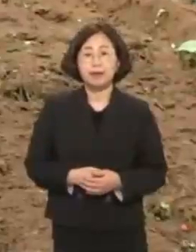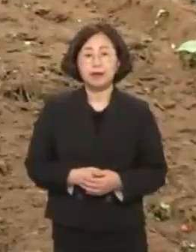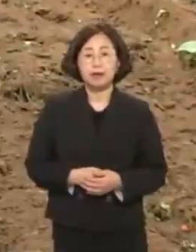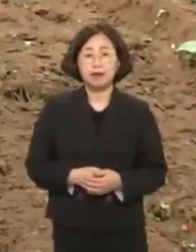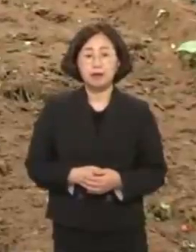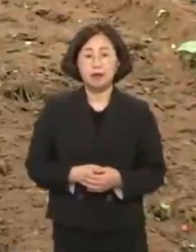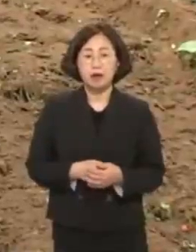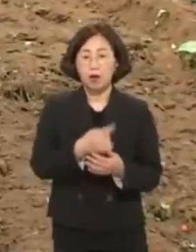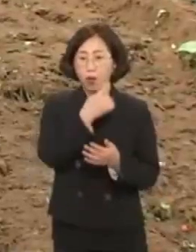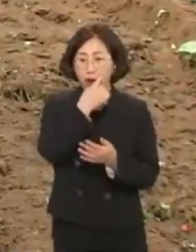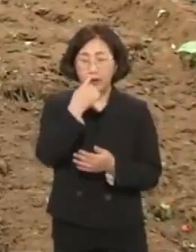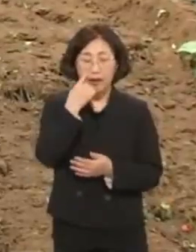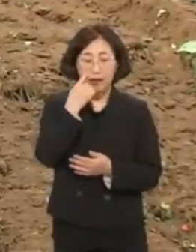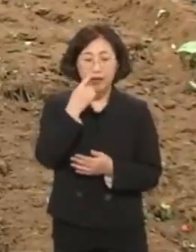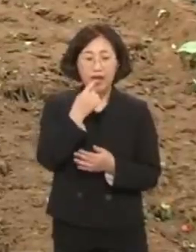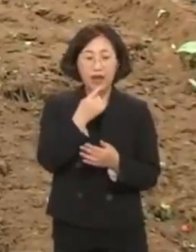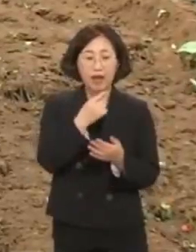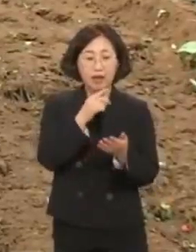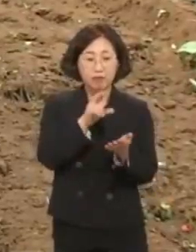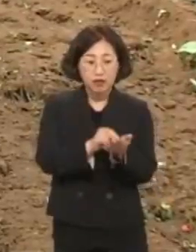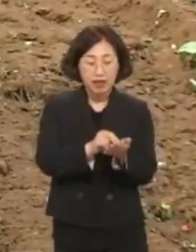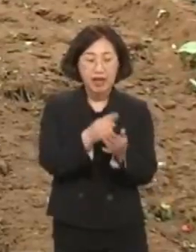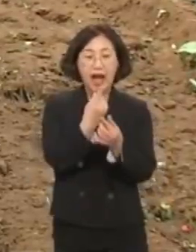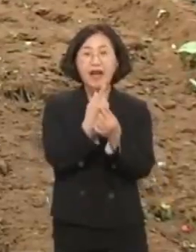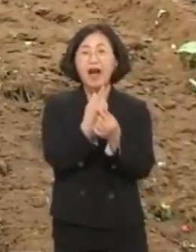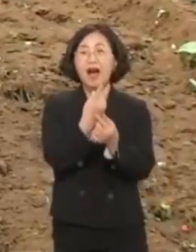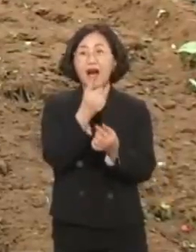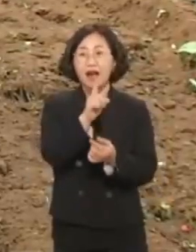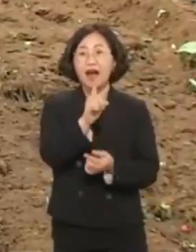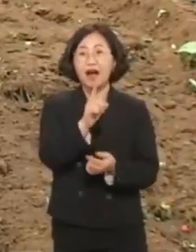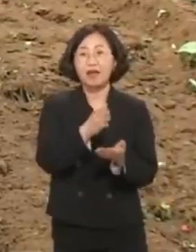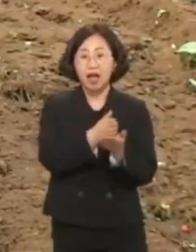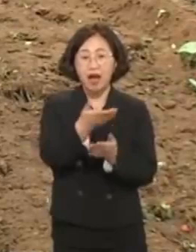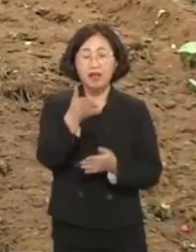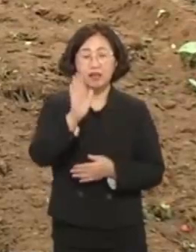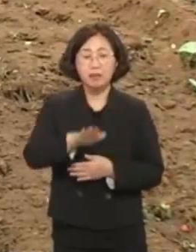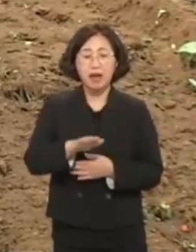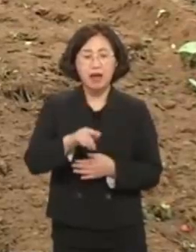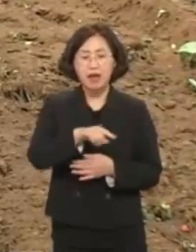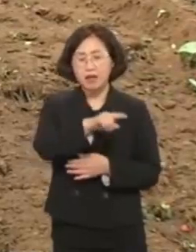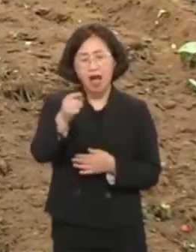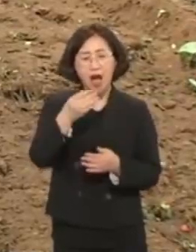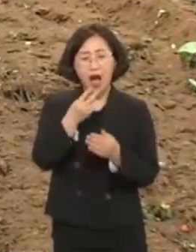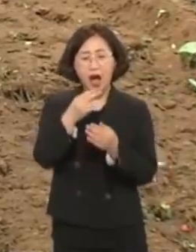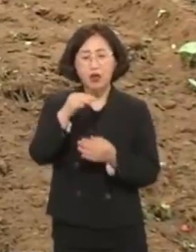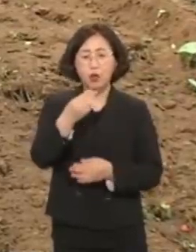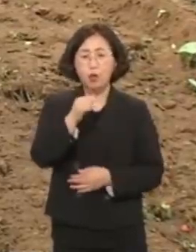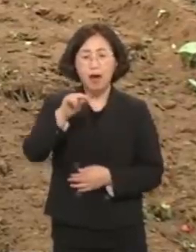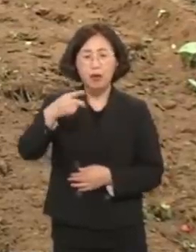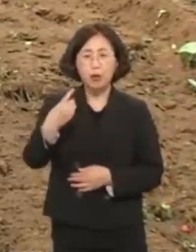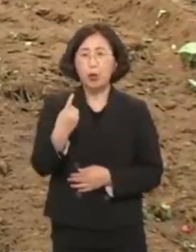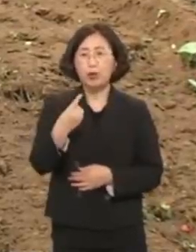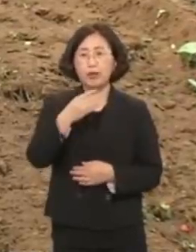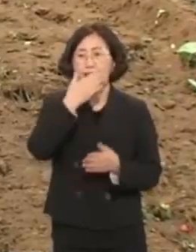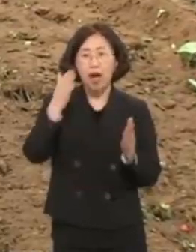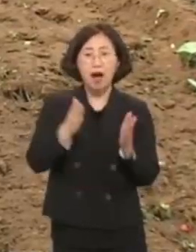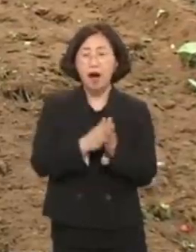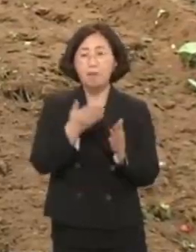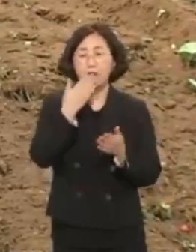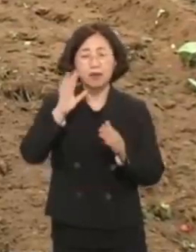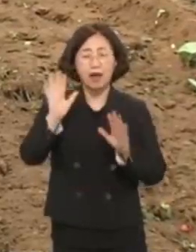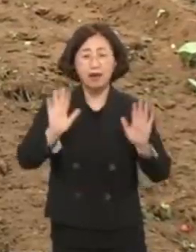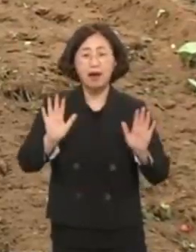문제가 확인된 토마토는 단 한 개 품종이지만 토마토 자체를 먹지 않으려는 분위기에 편승해